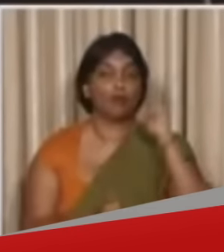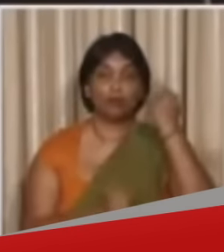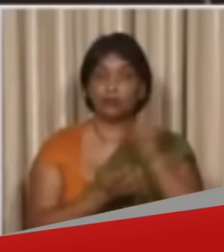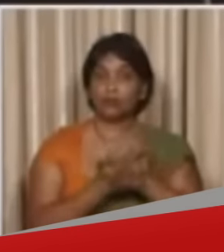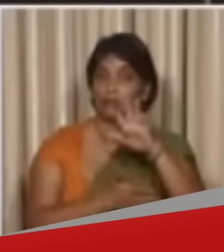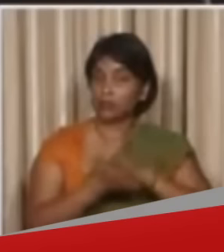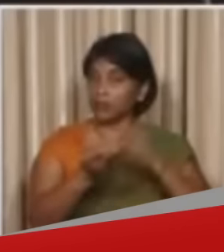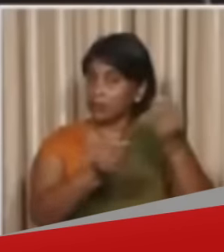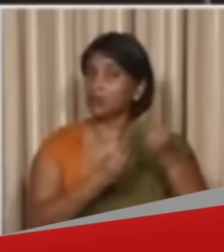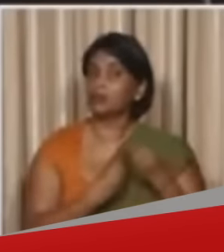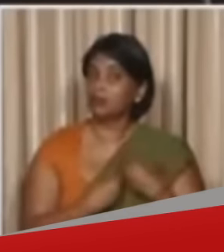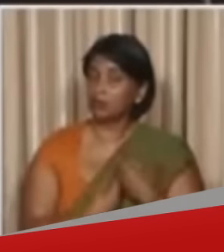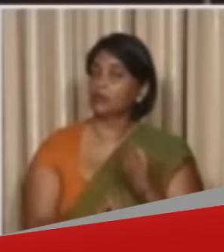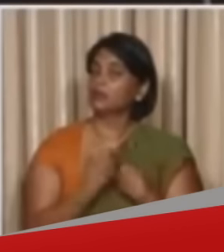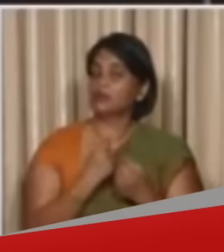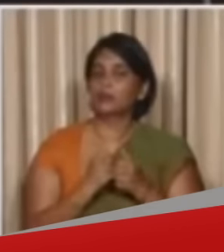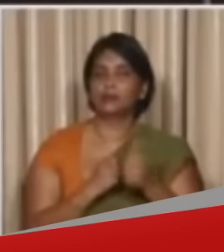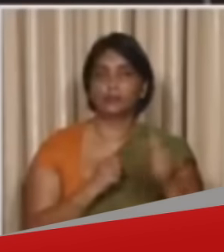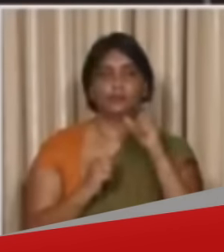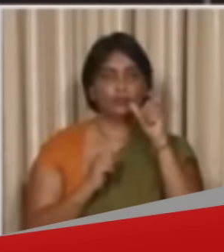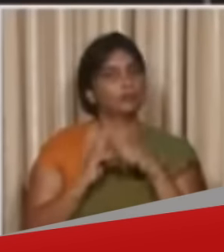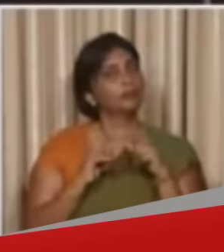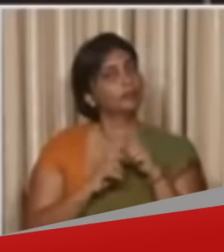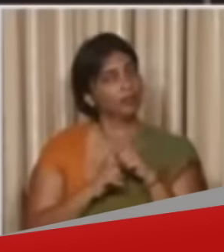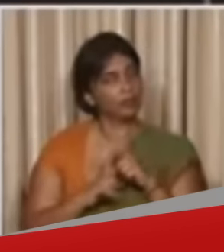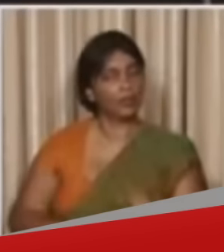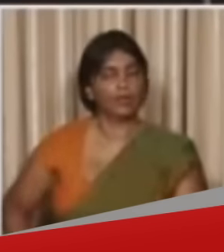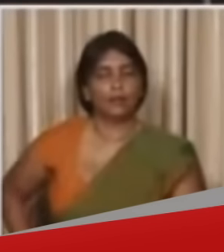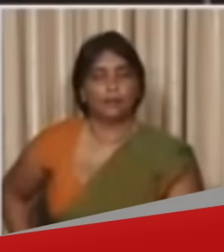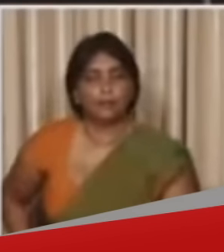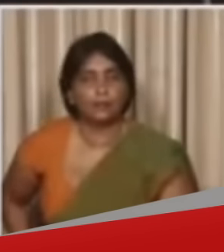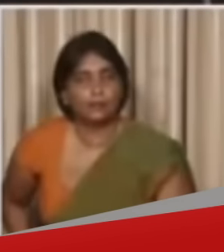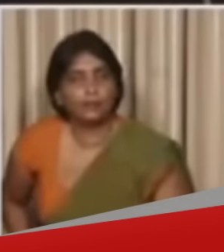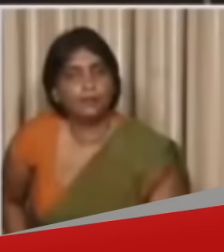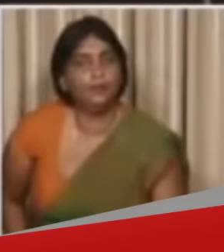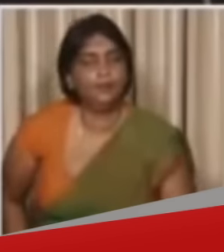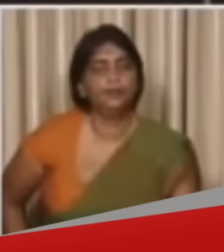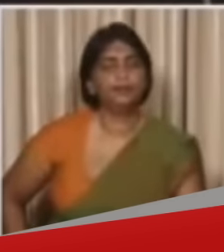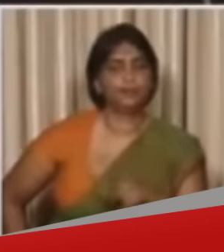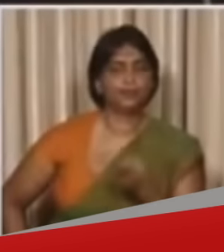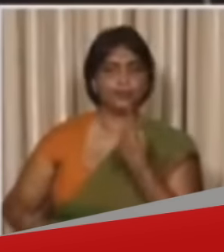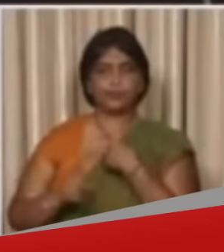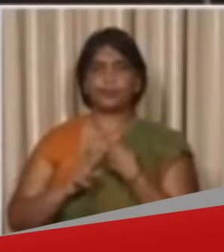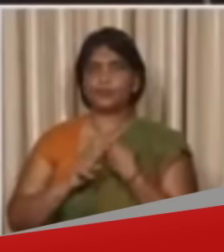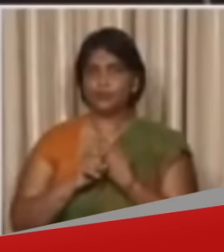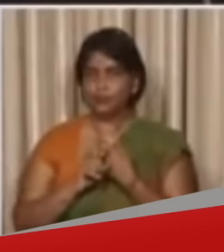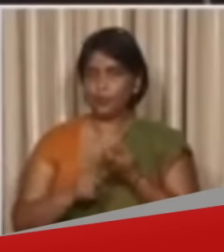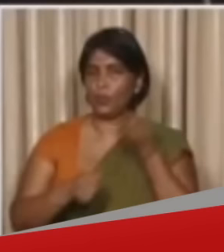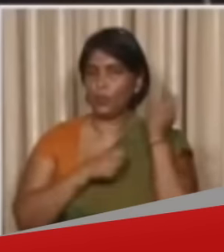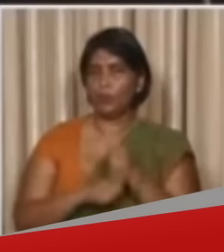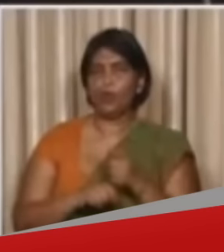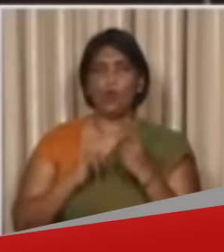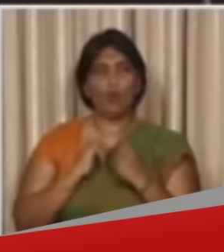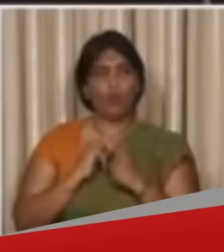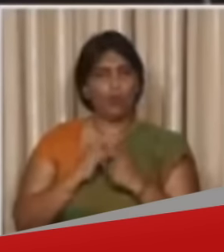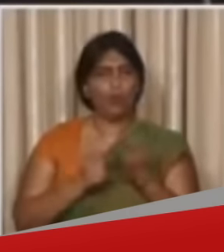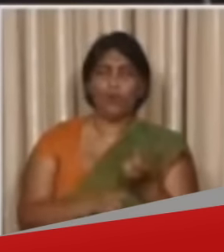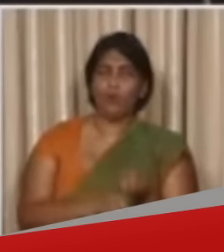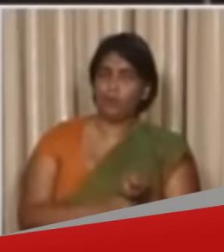එවන විමර්ශන තමයි විමර්ශනය කරන්න ඕනේ. ඉතින් ඒ විමර්ශන අතර තිබෙනවා කීට්නර්ට වද දීම, උපාලි තෙන්නකෝන් පහර